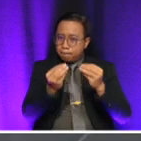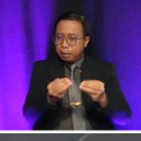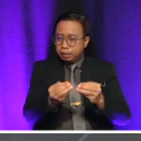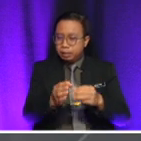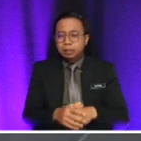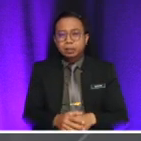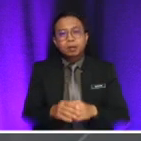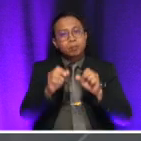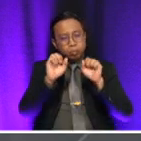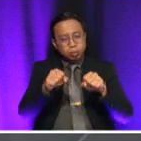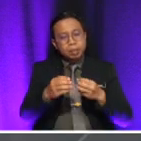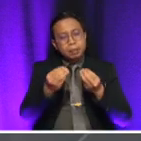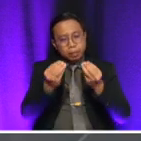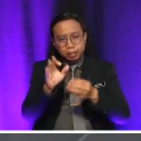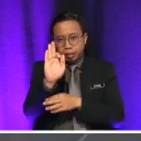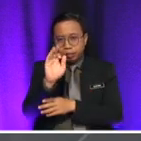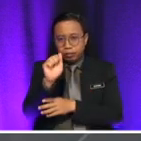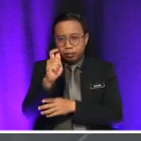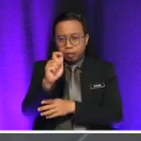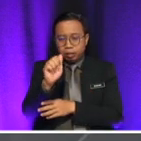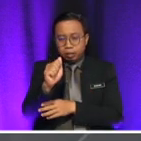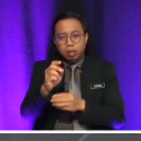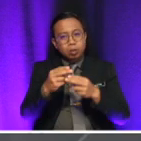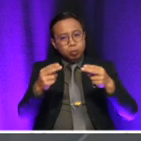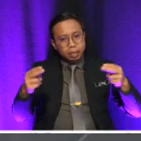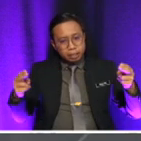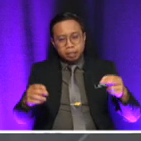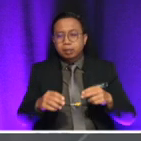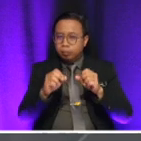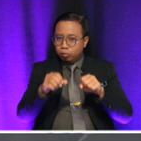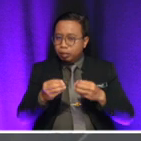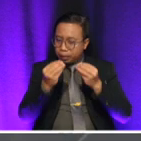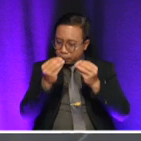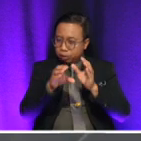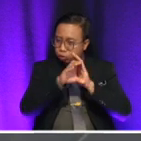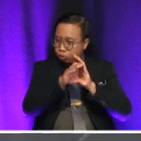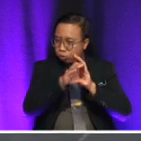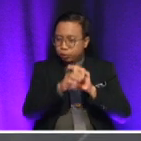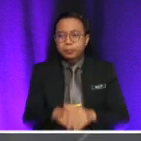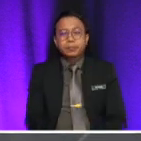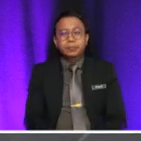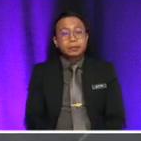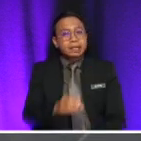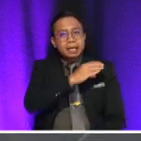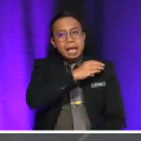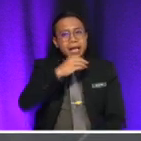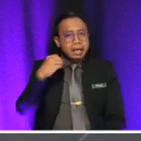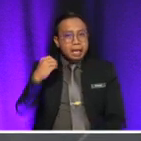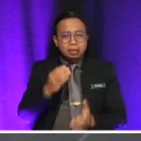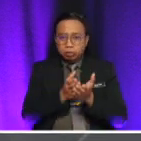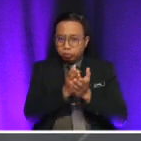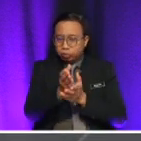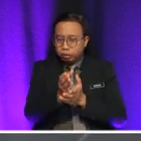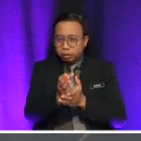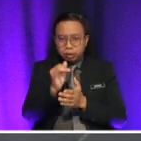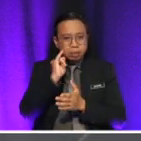Boleh bagi fatal Boleh bagi uraian dan boleh beri contoh Oke dan seterusnya Imam